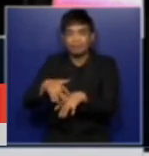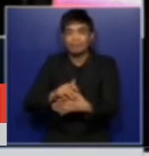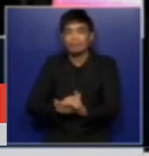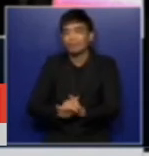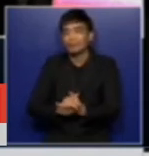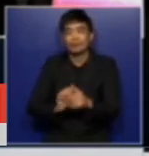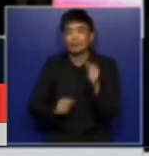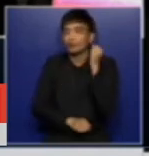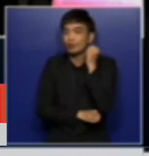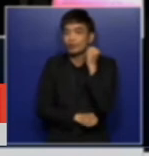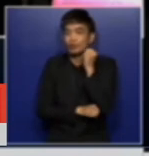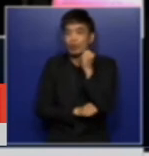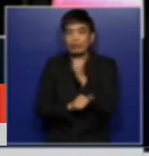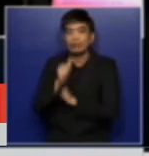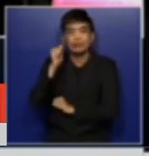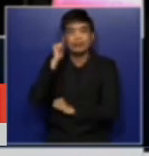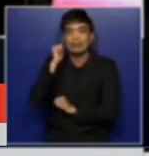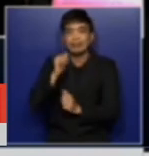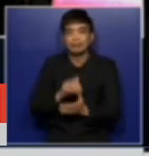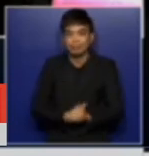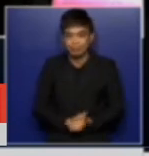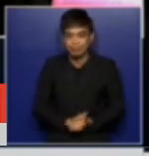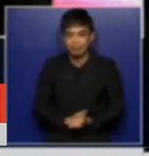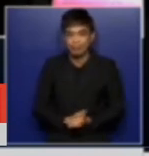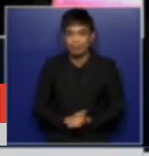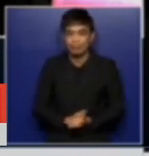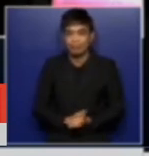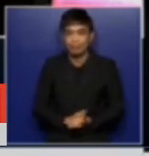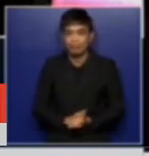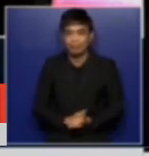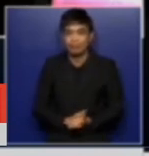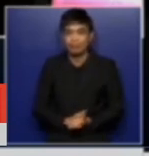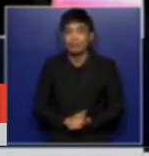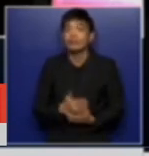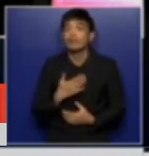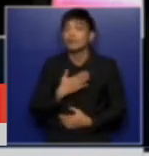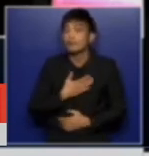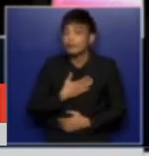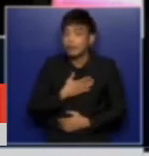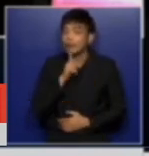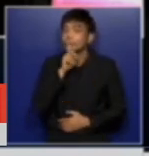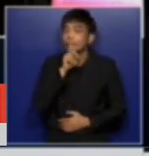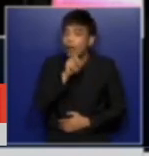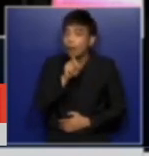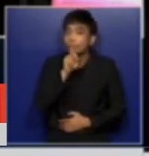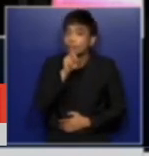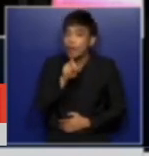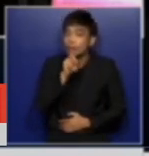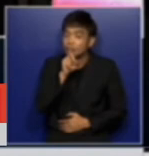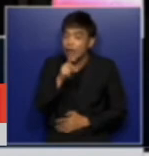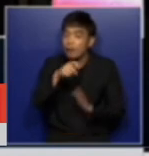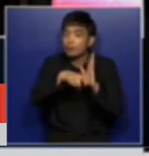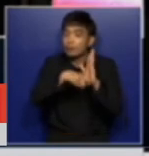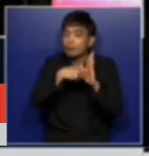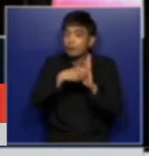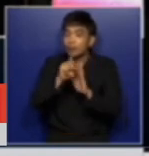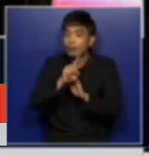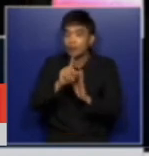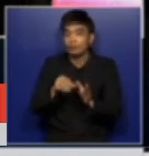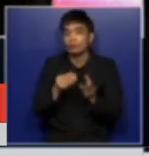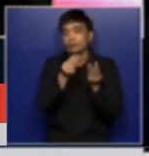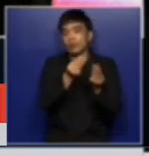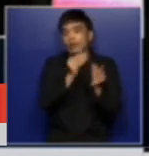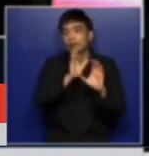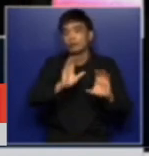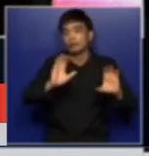จนเหมือนเดิมๆไปอีกแล้วครับท่านประธานครับที่ผมถามคำถามเหล่านี้ก็เพื่อจะให้รัฐบาล